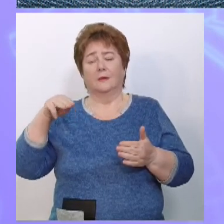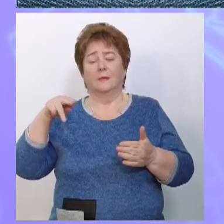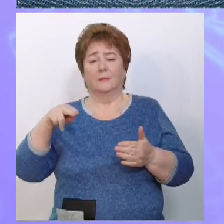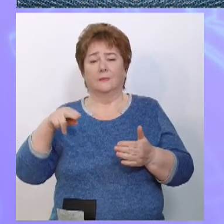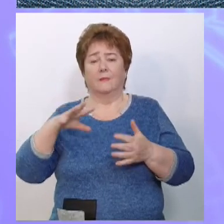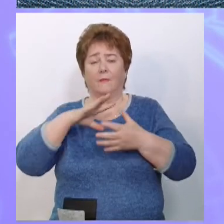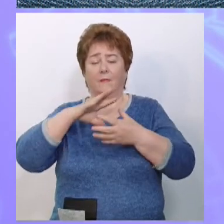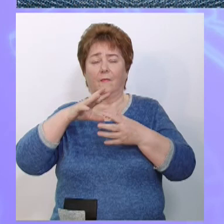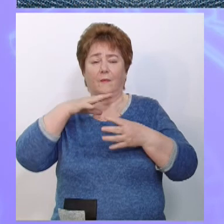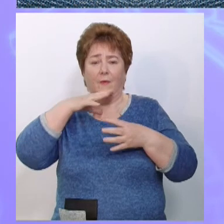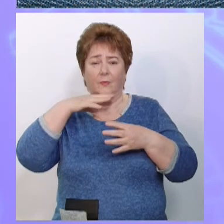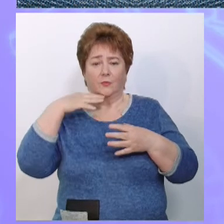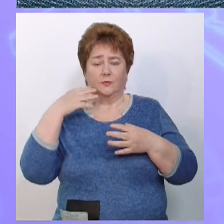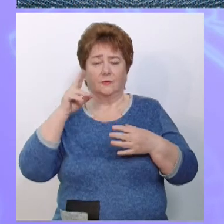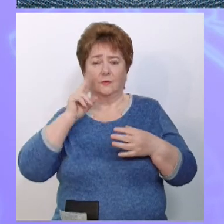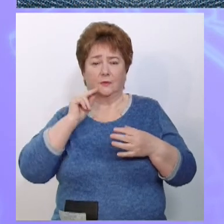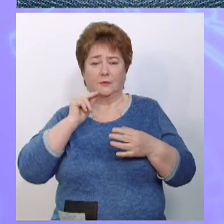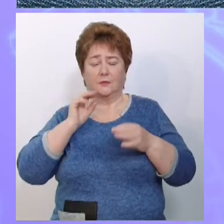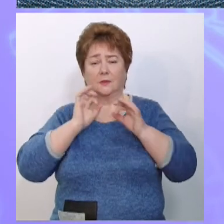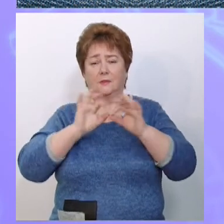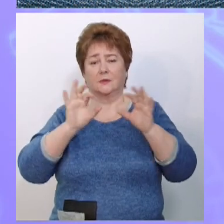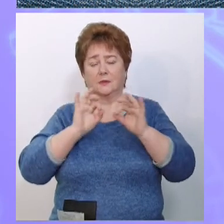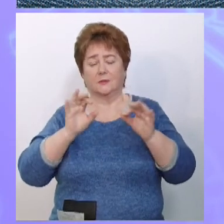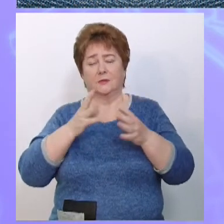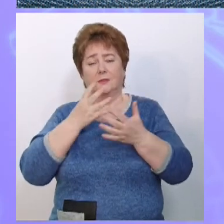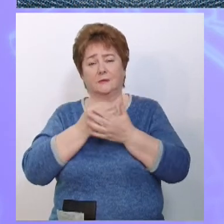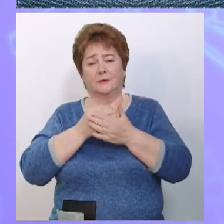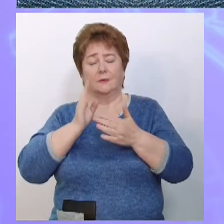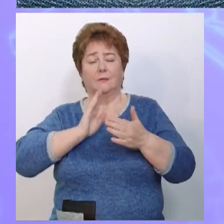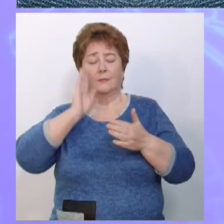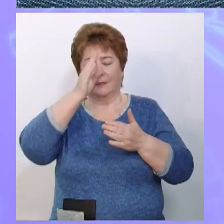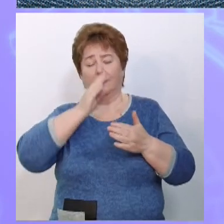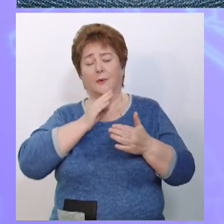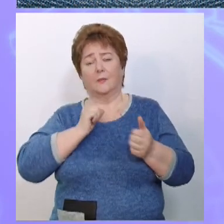во множественном числе. Расскажите своим родителям.